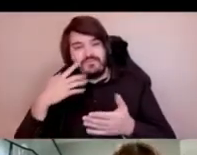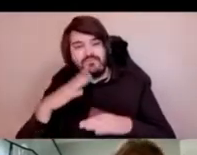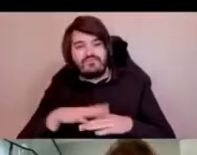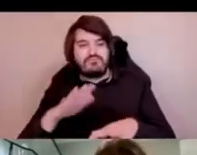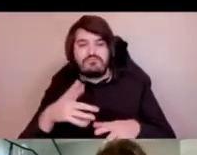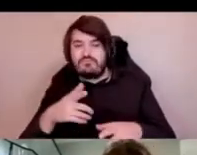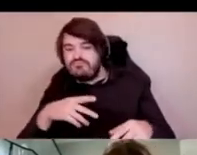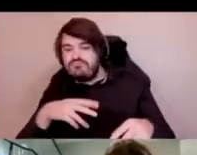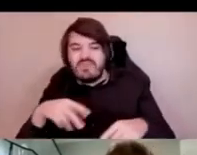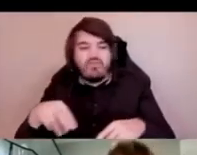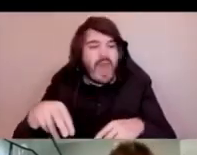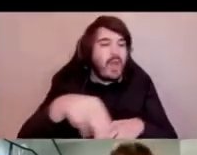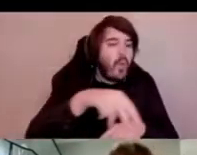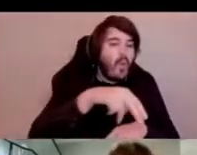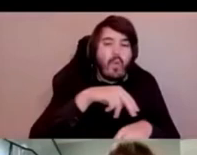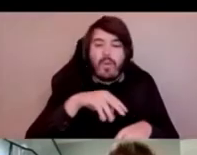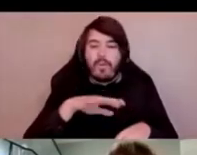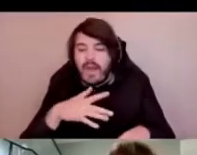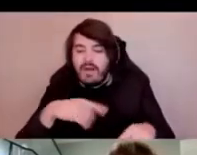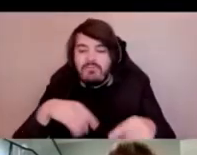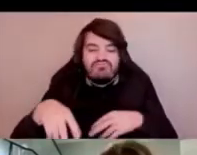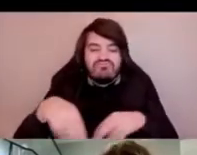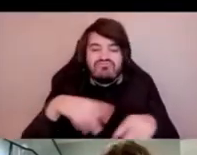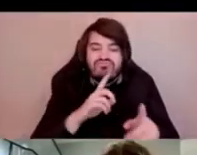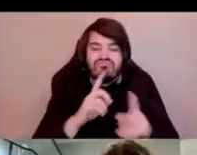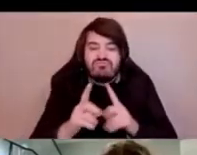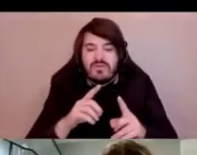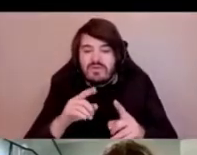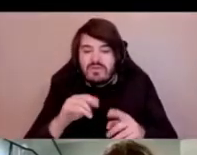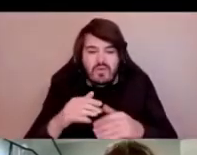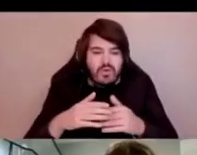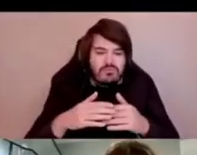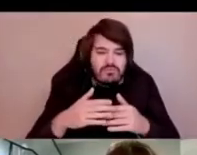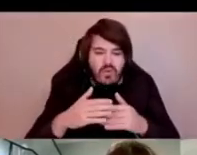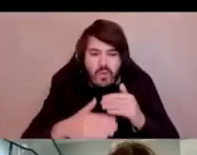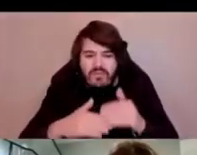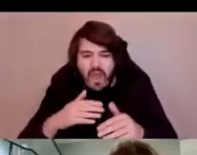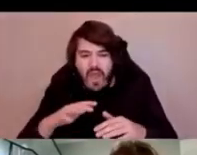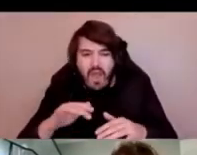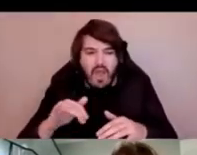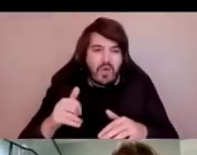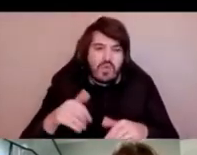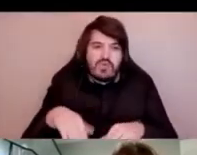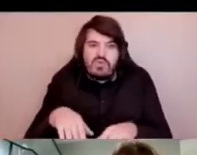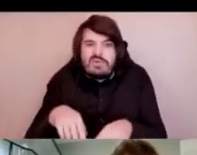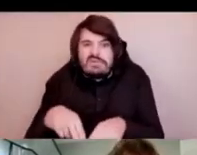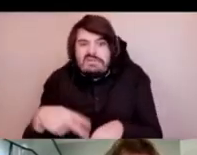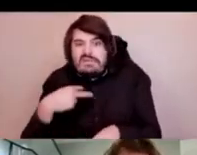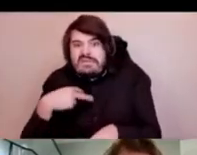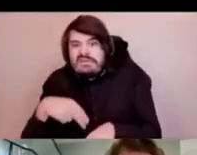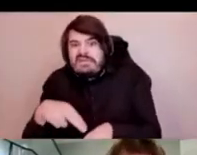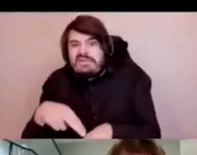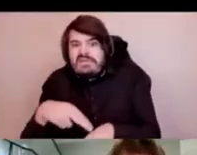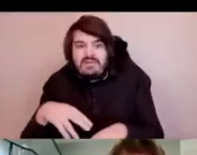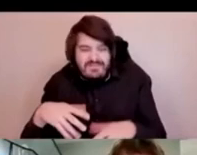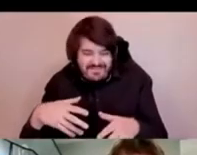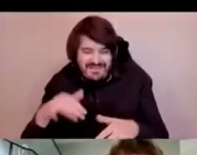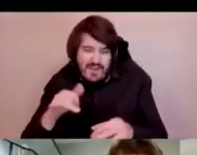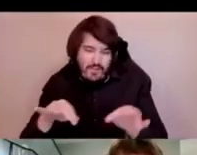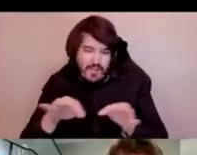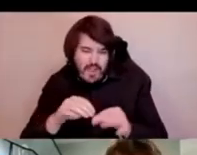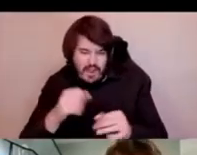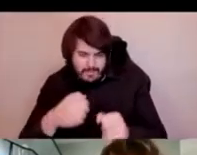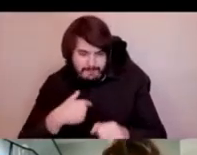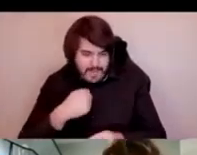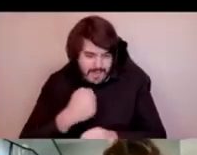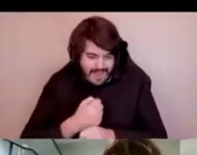à la circulation, notre confort et l'ergonomie. Donc, dans le fond, est-ce que je peux travailler dans mon jardin en